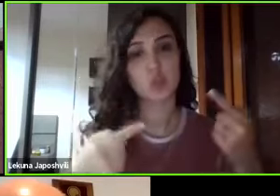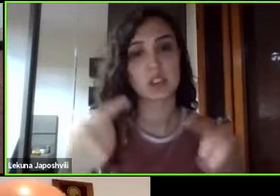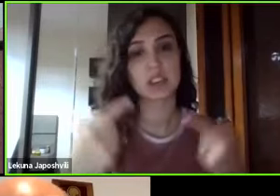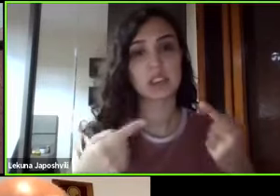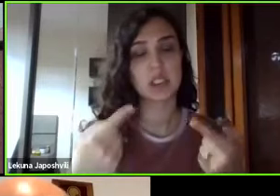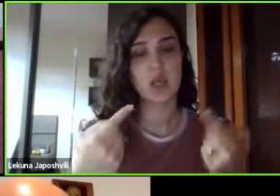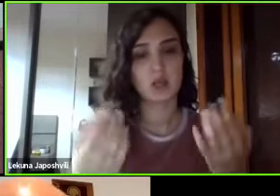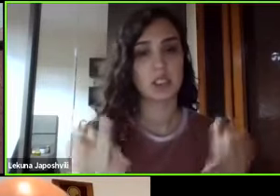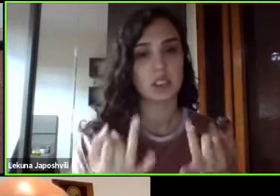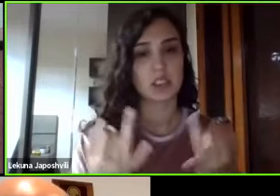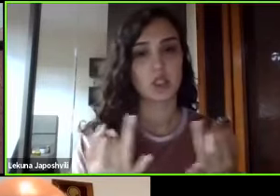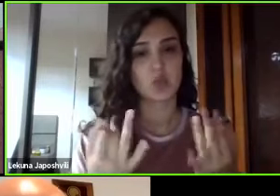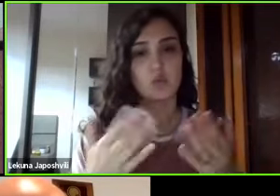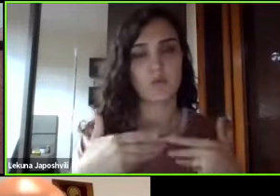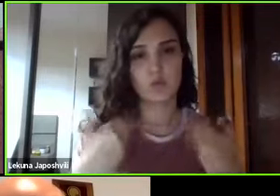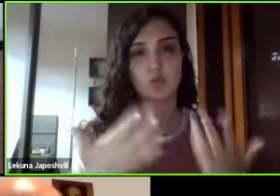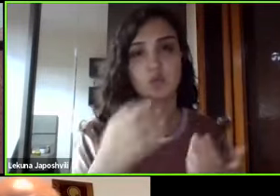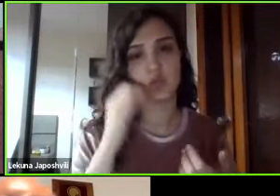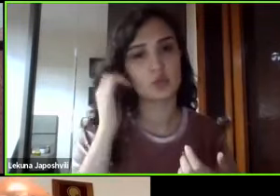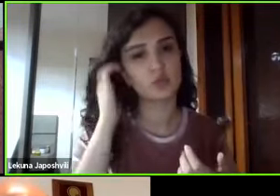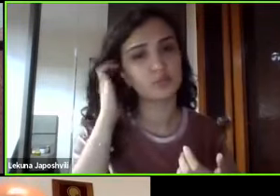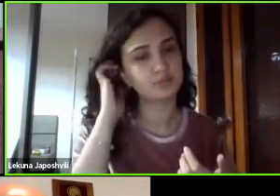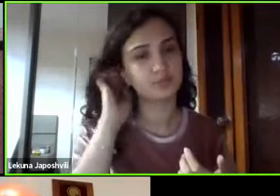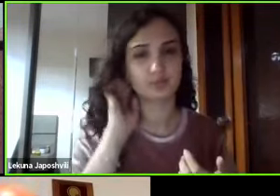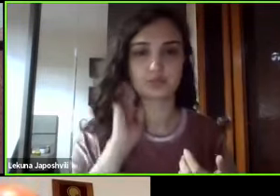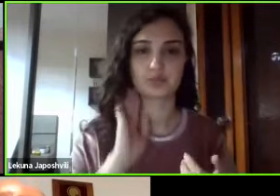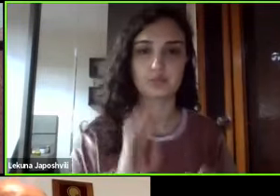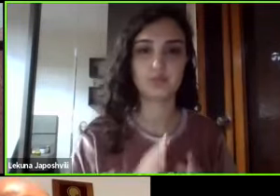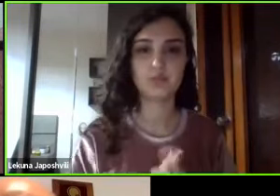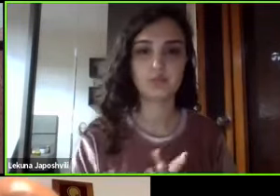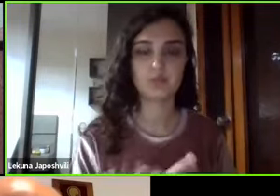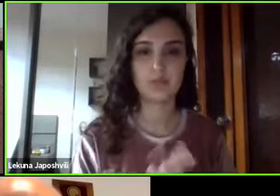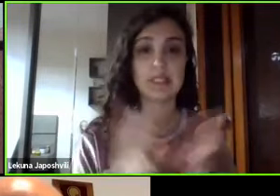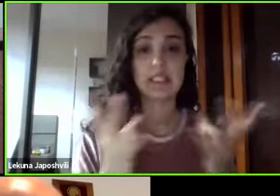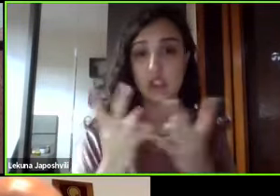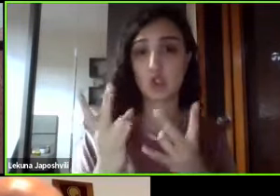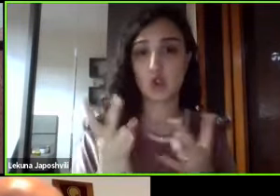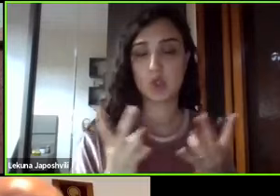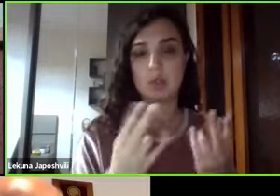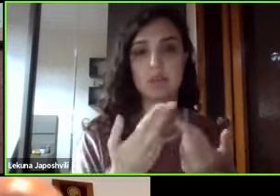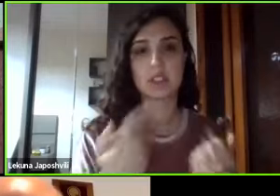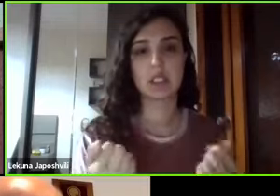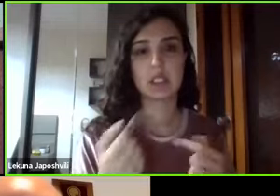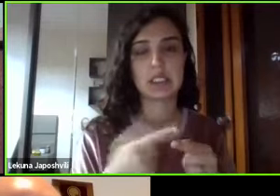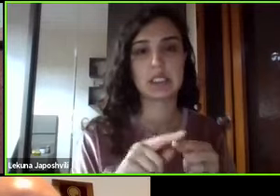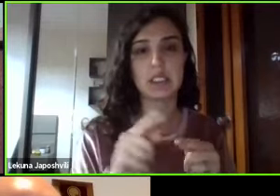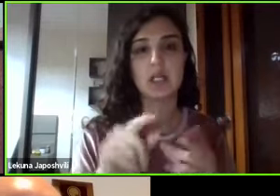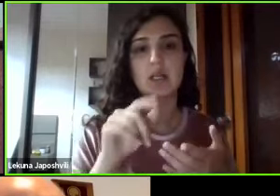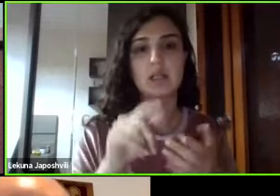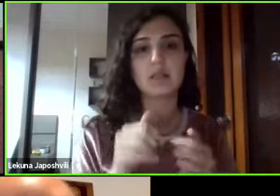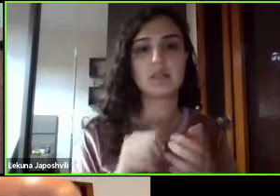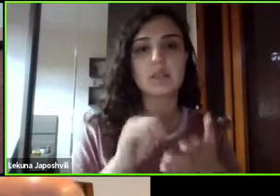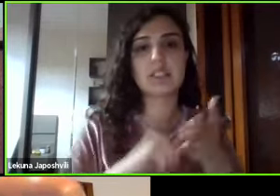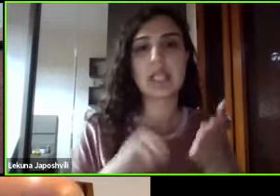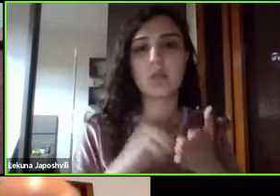და გურჩიოთ. ხო და რა, აი დისკუსია გავლენს ნატიროებებს და ასე იმ წინაპირობებს, რომ